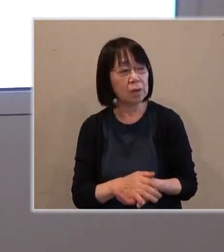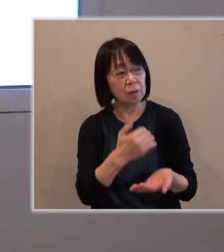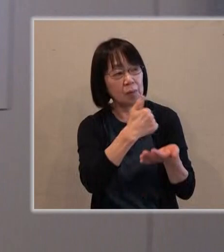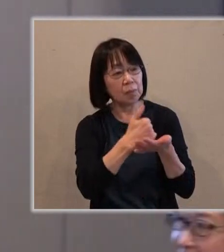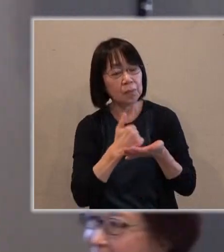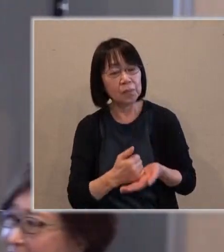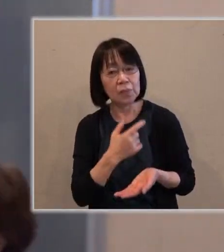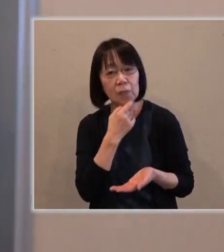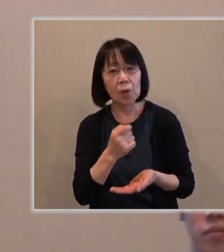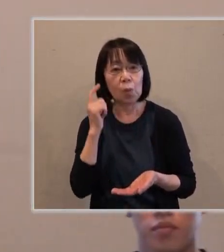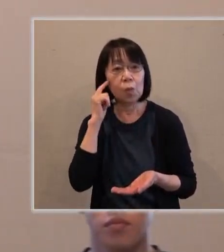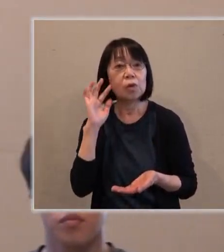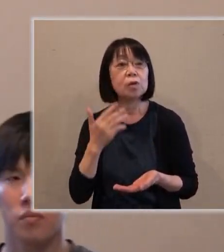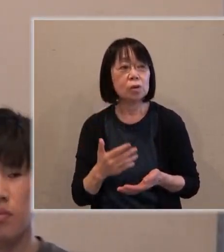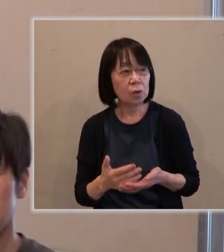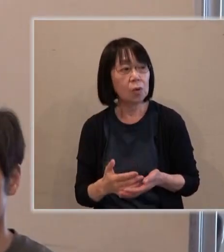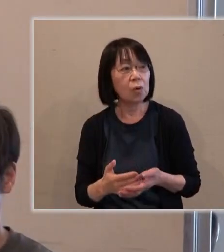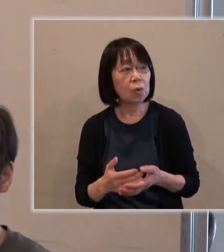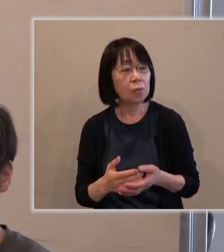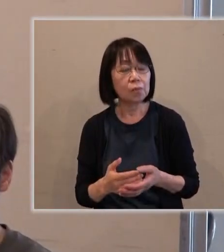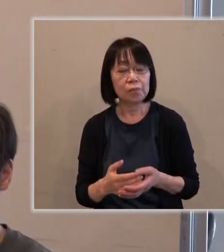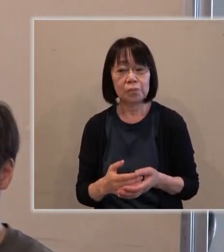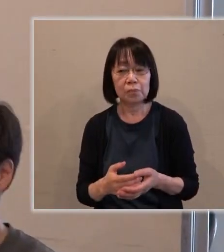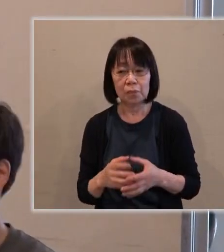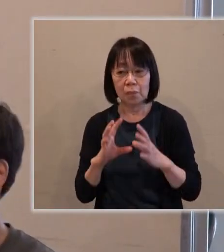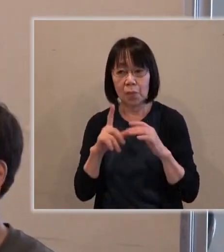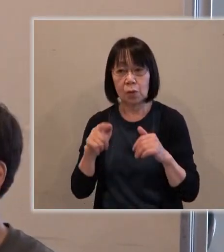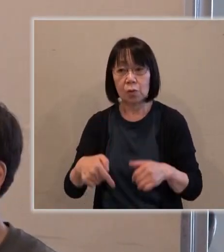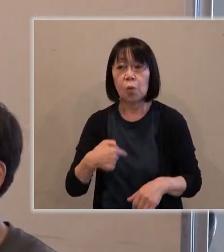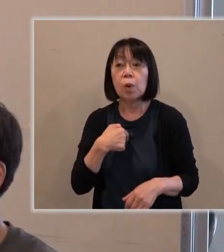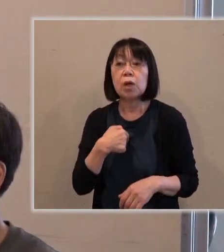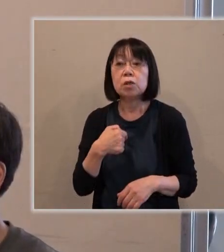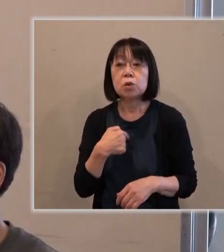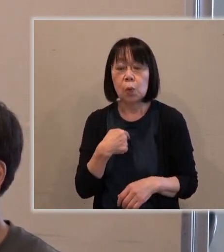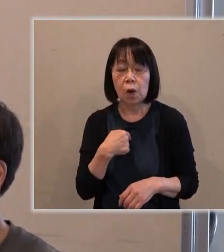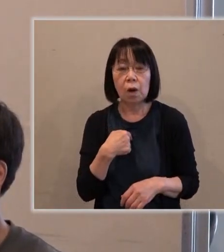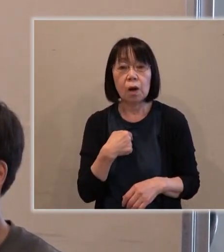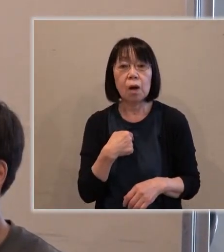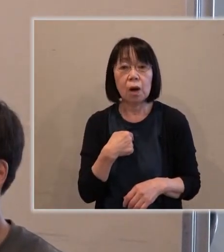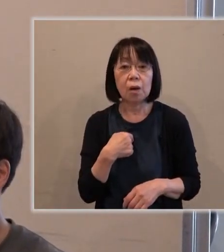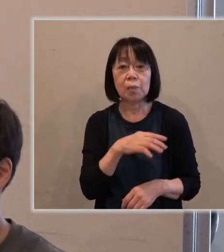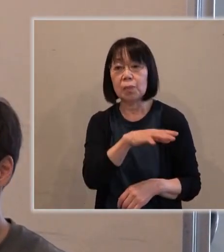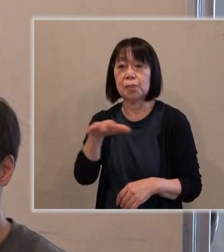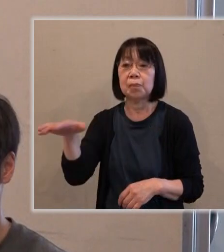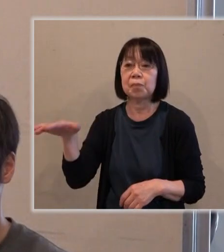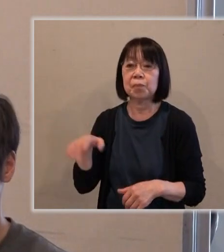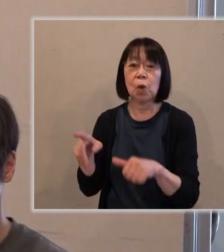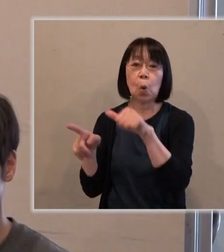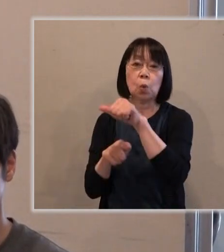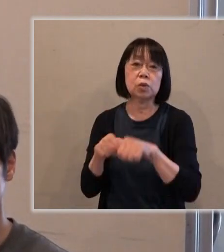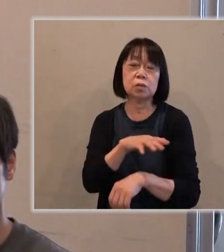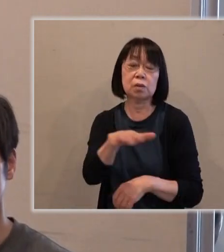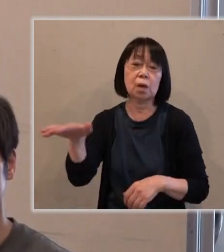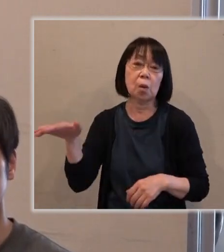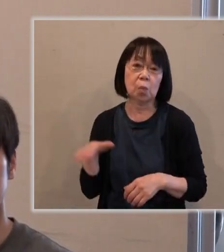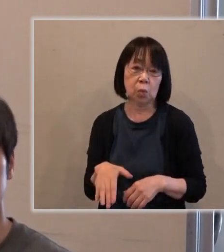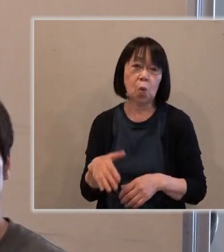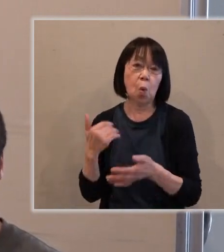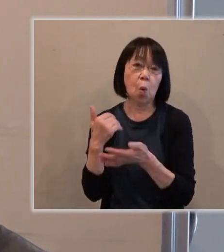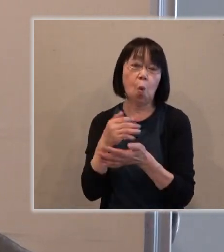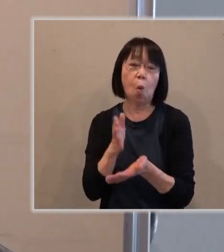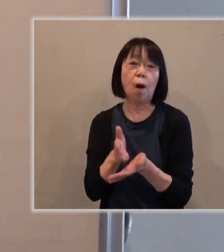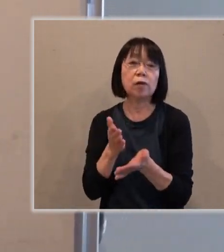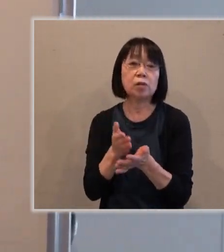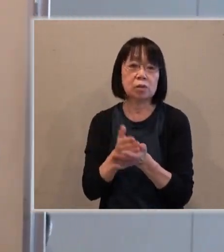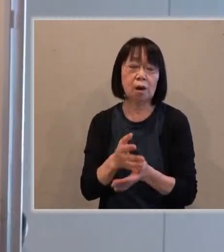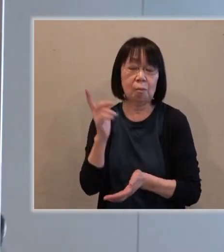牧野さんからいただいてもよろしいでしょうか。 はい、私はあの皆さん全部のお話が印象に残りましたね。で、